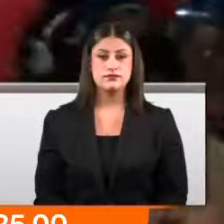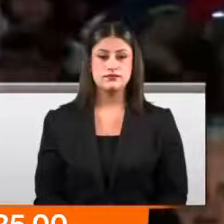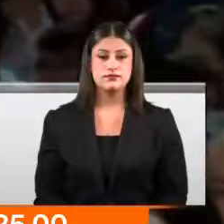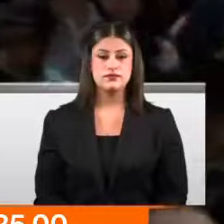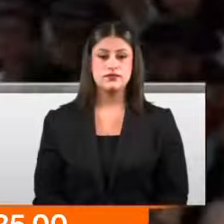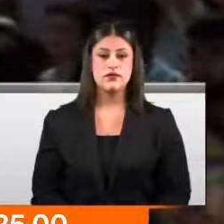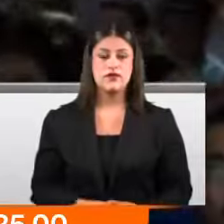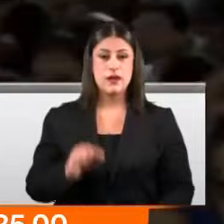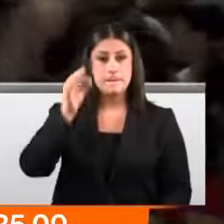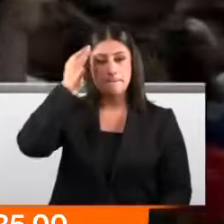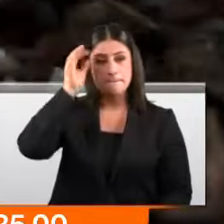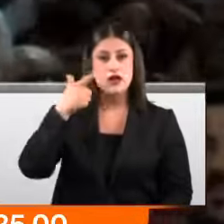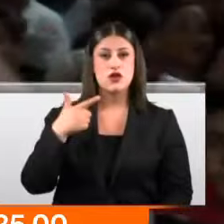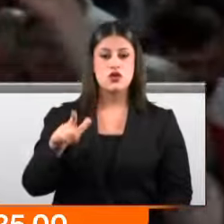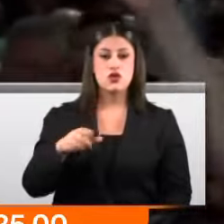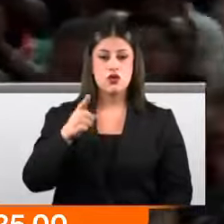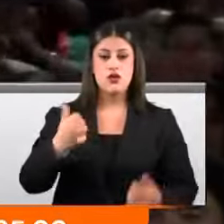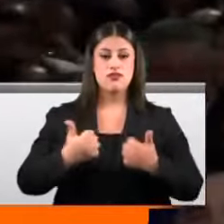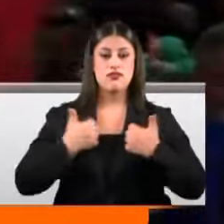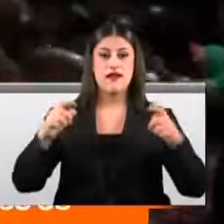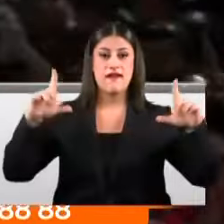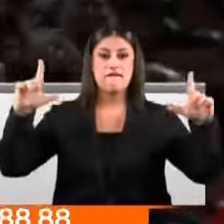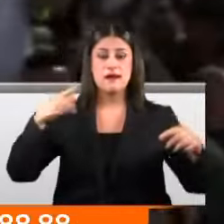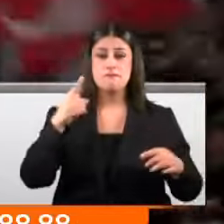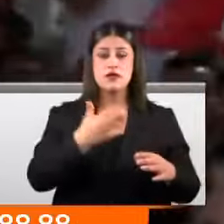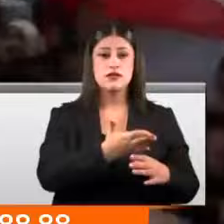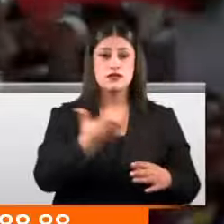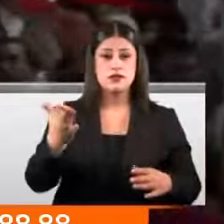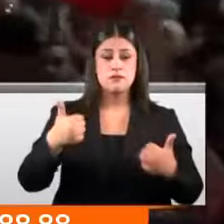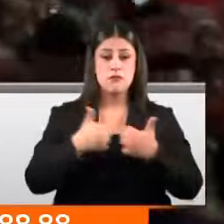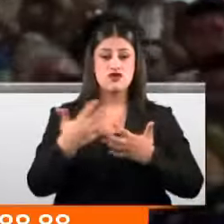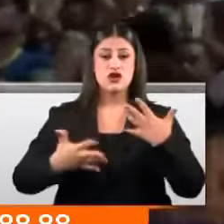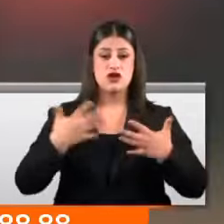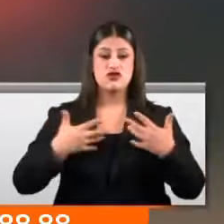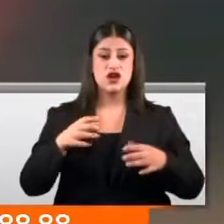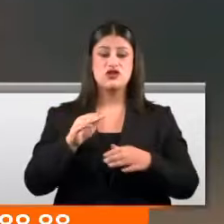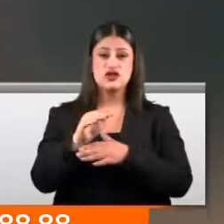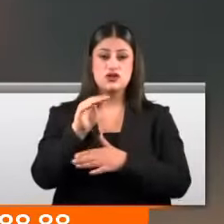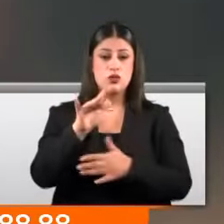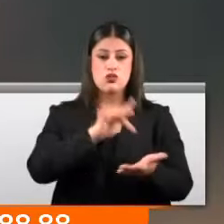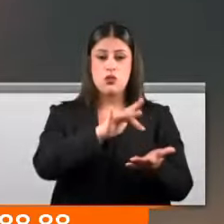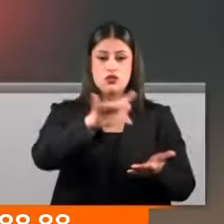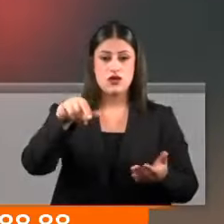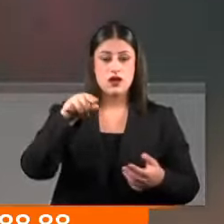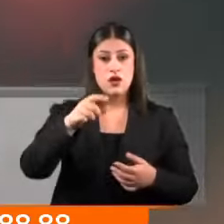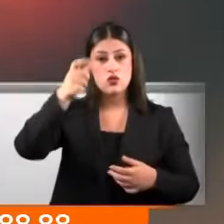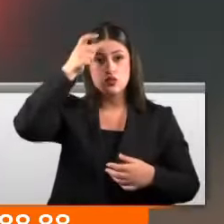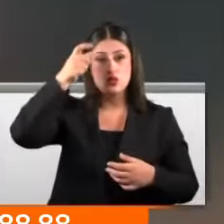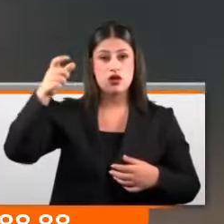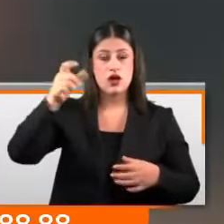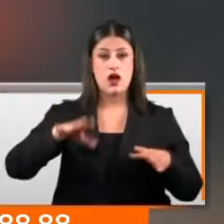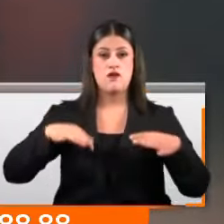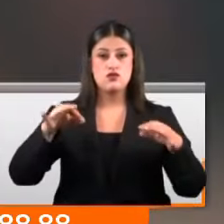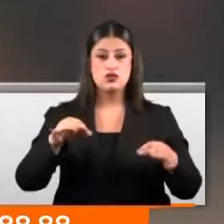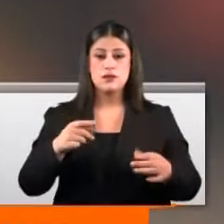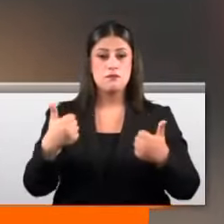ve Bakırköy, dev ekranların önünde binlerin maç heyecanı yaşadığı diğer noktalardı. Türkiye-Avusturya maçında Bakırköy'den